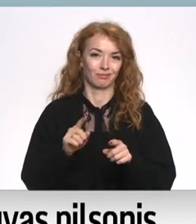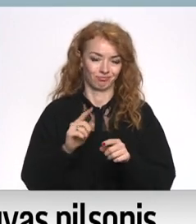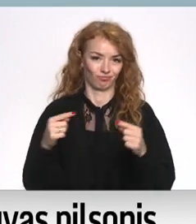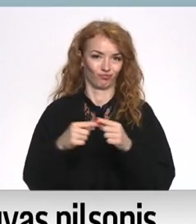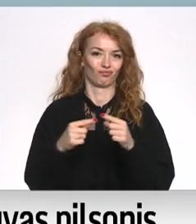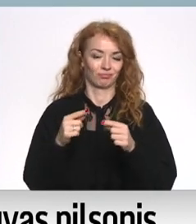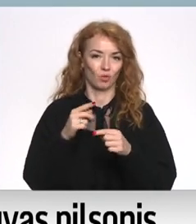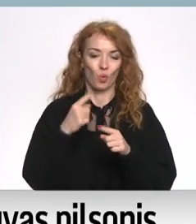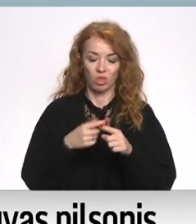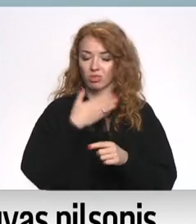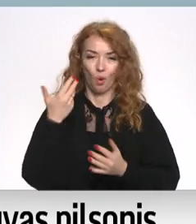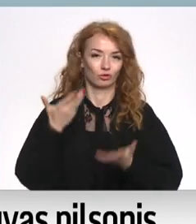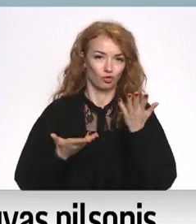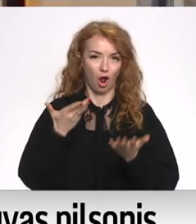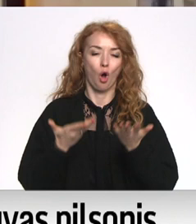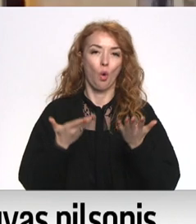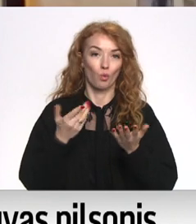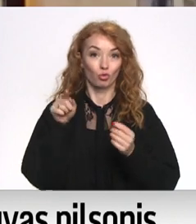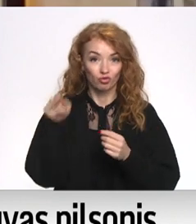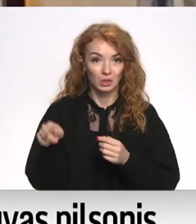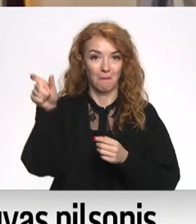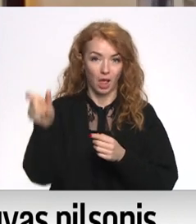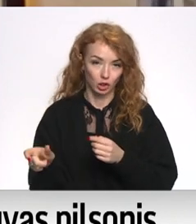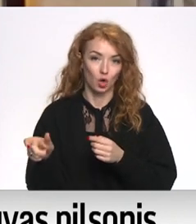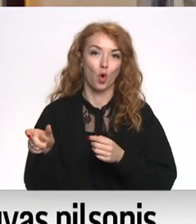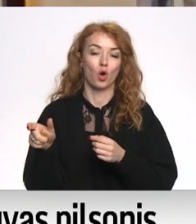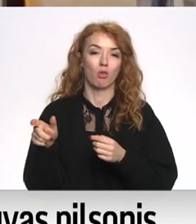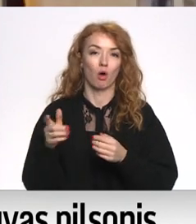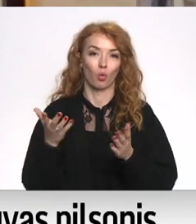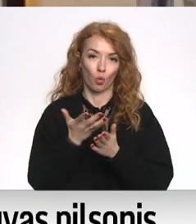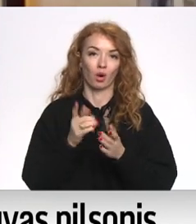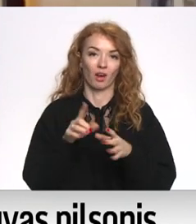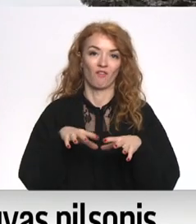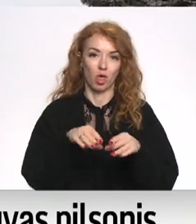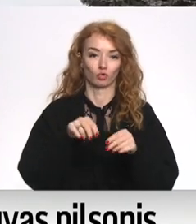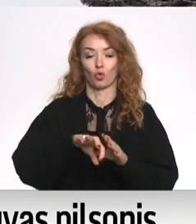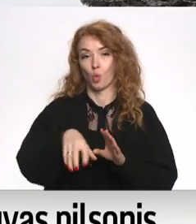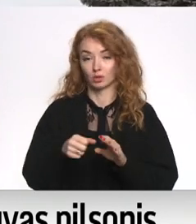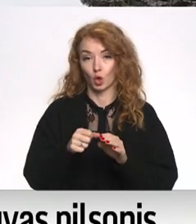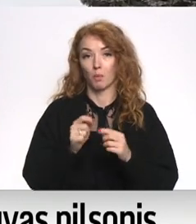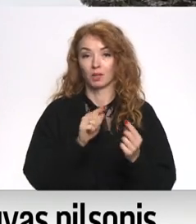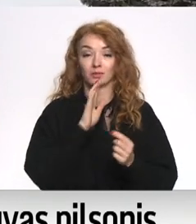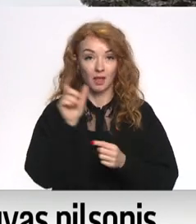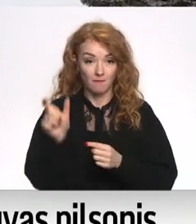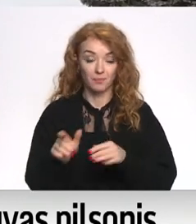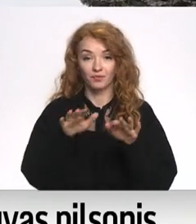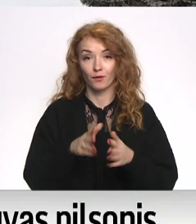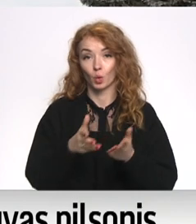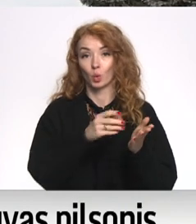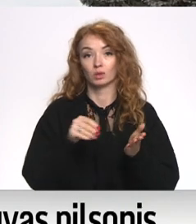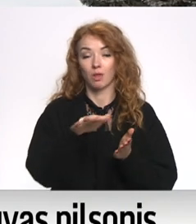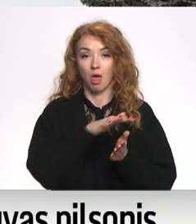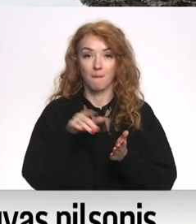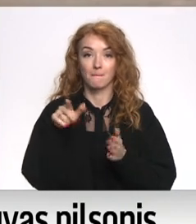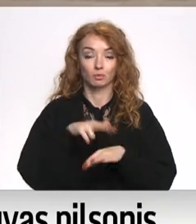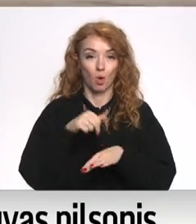nav šaubu par to, ka šī persona ir tieši tā, kur izdarīja šo noziegumu. Dienvidkurzemes novada pašvaldības